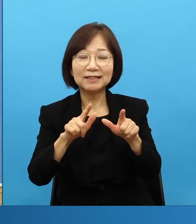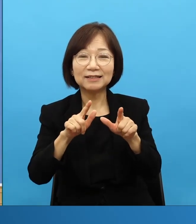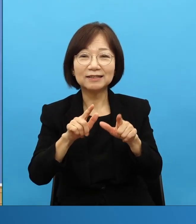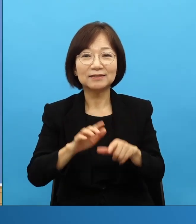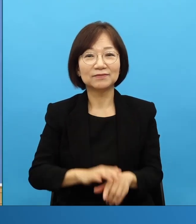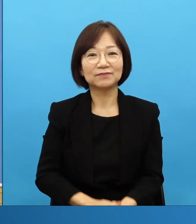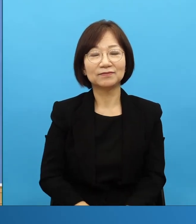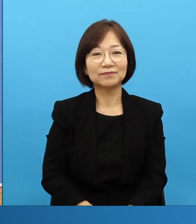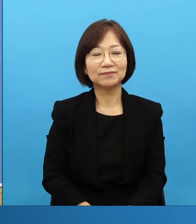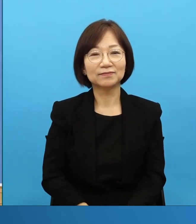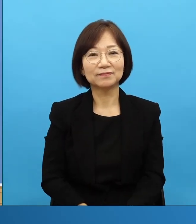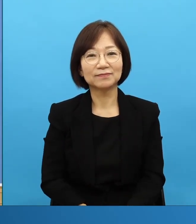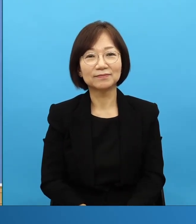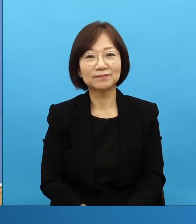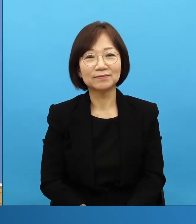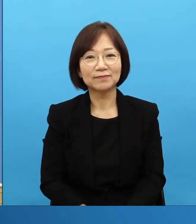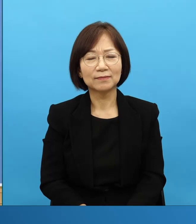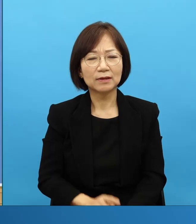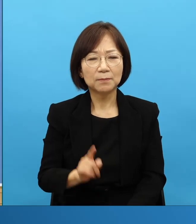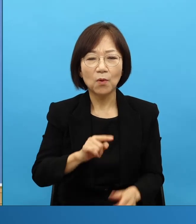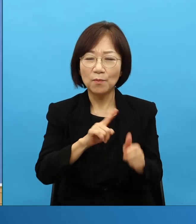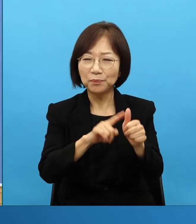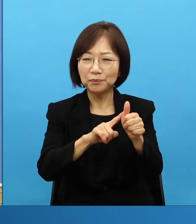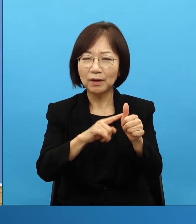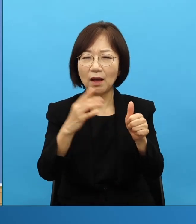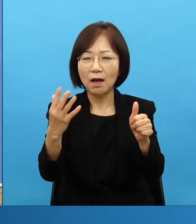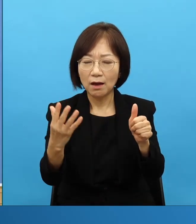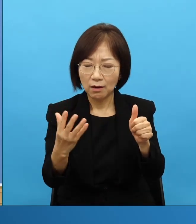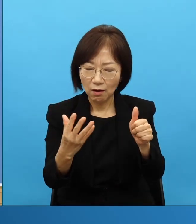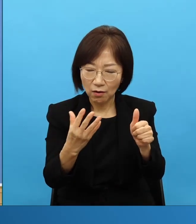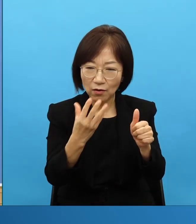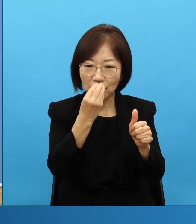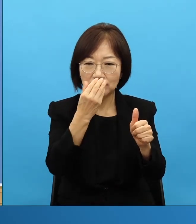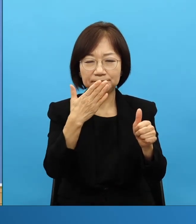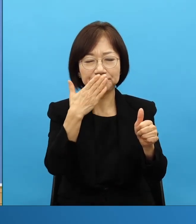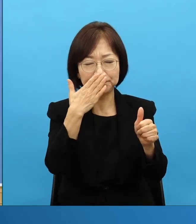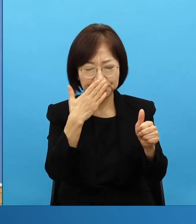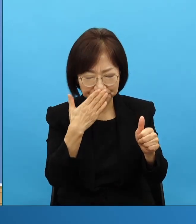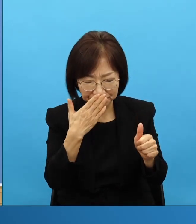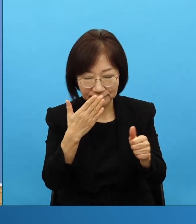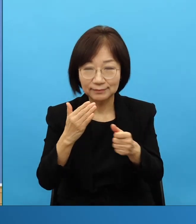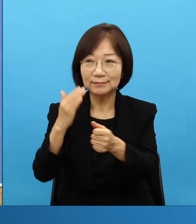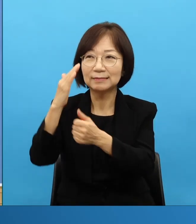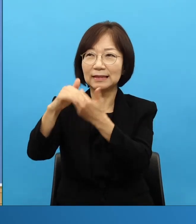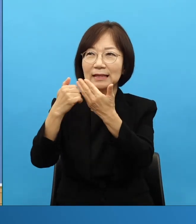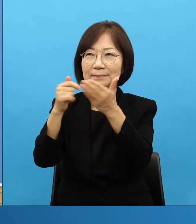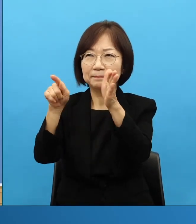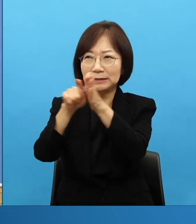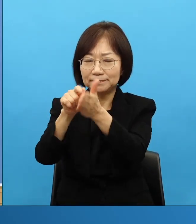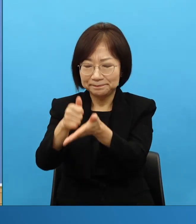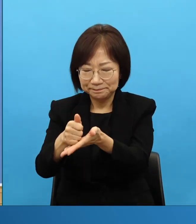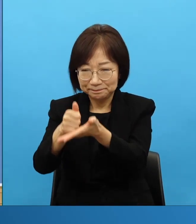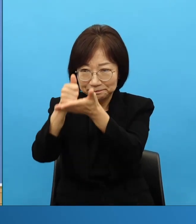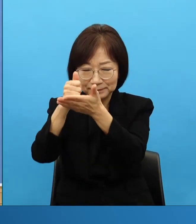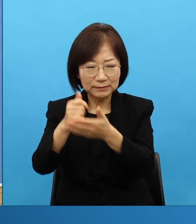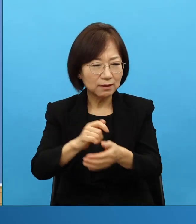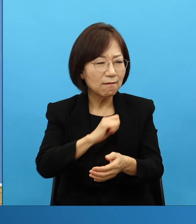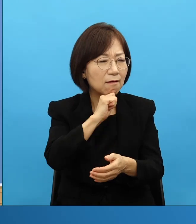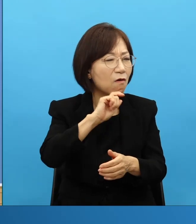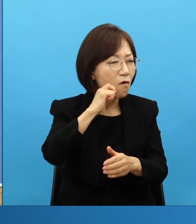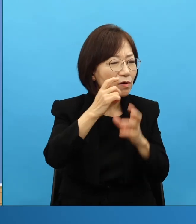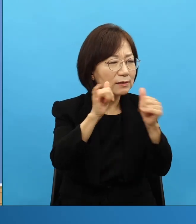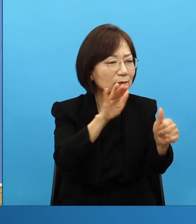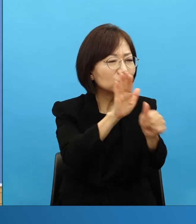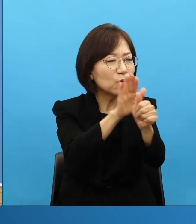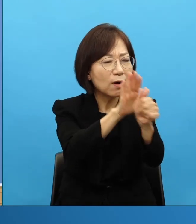보면은 고넬료가 경건하여 하나님을 섬기고 구제하고 기도하고 이게 나왔다니까요. In the beginning of this chapter, we see that Cornelius and his